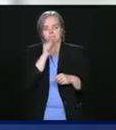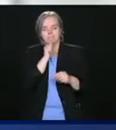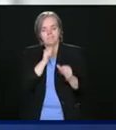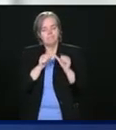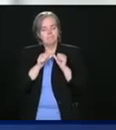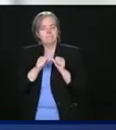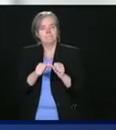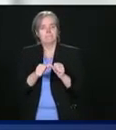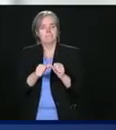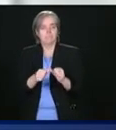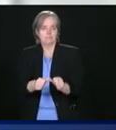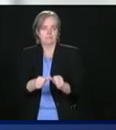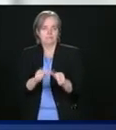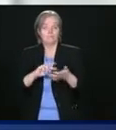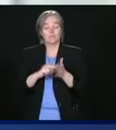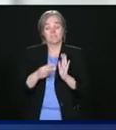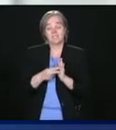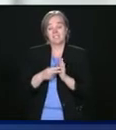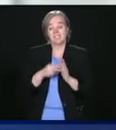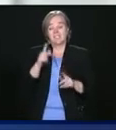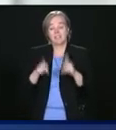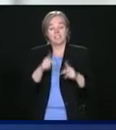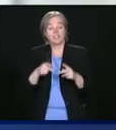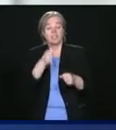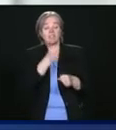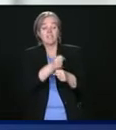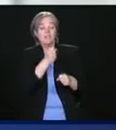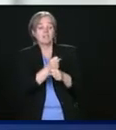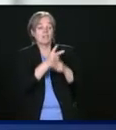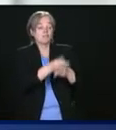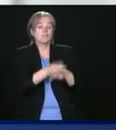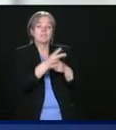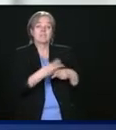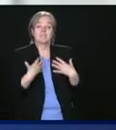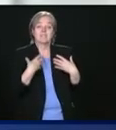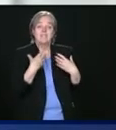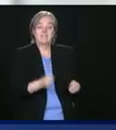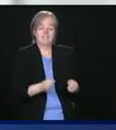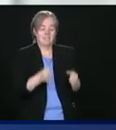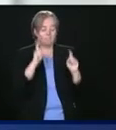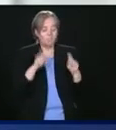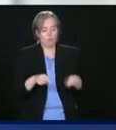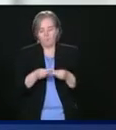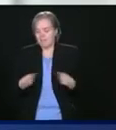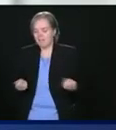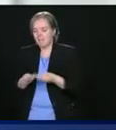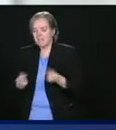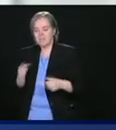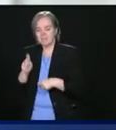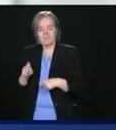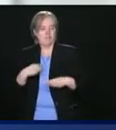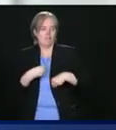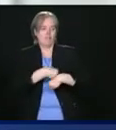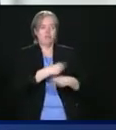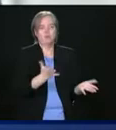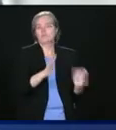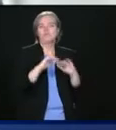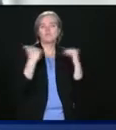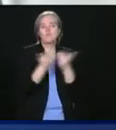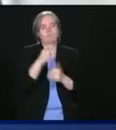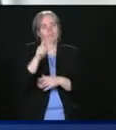Et cela inclut le fait de s'assurer que nos travailleurs du front, dans la santé, aient la protection